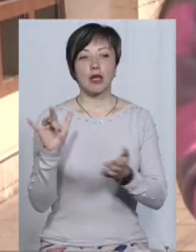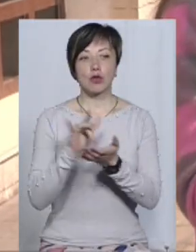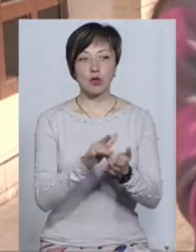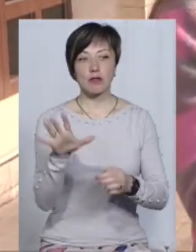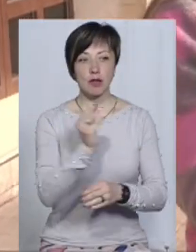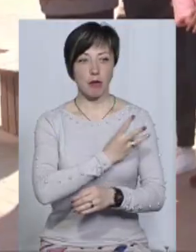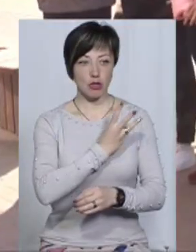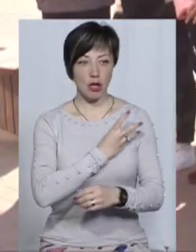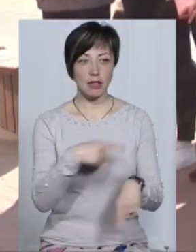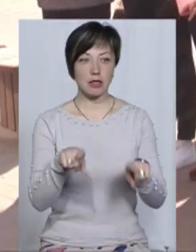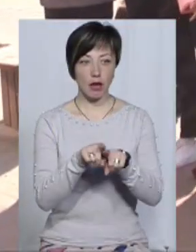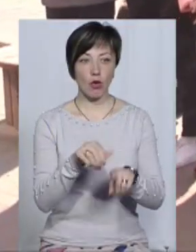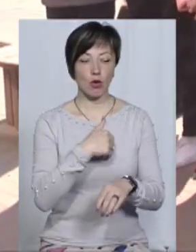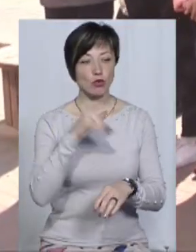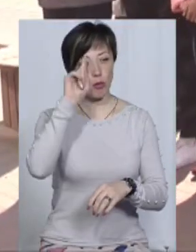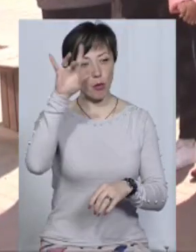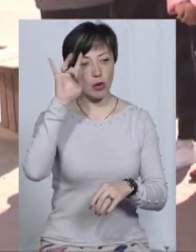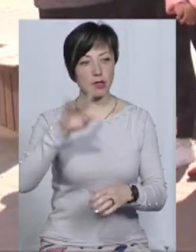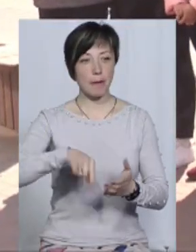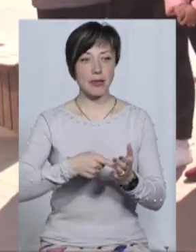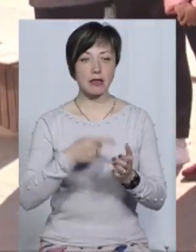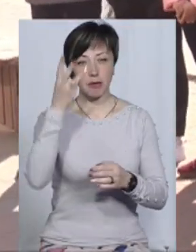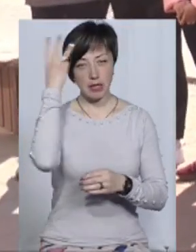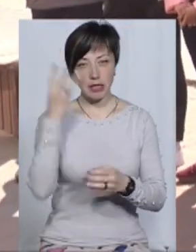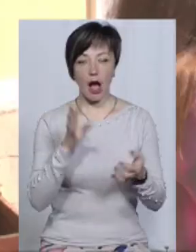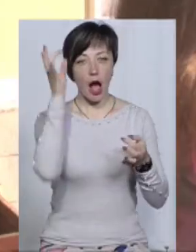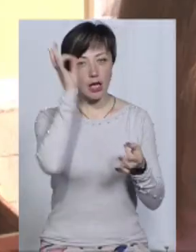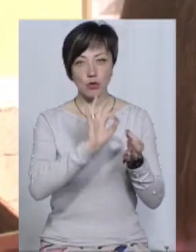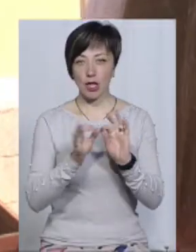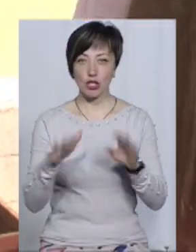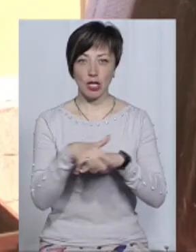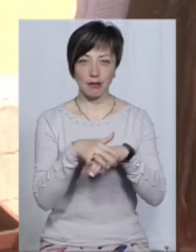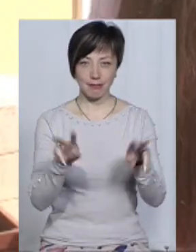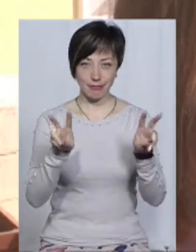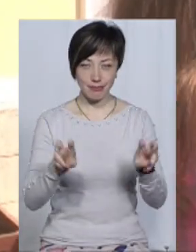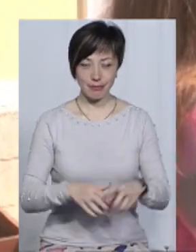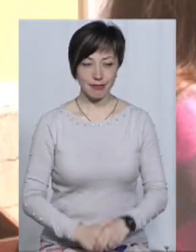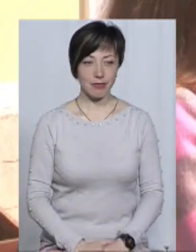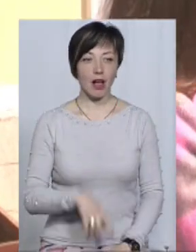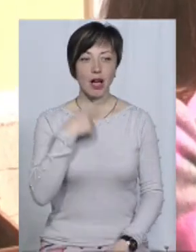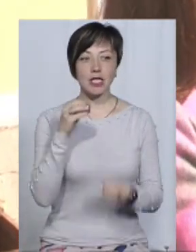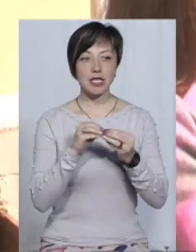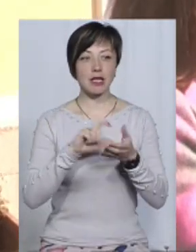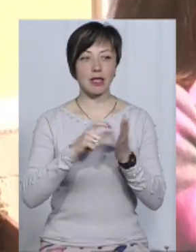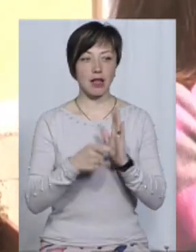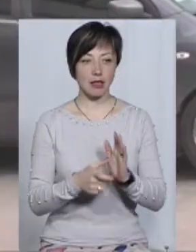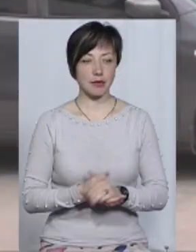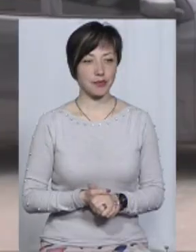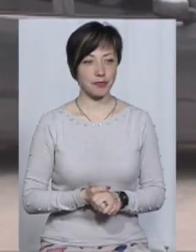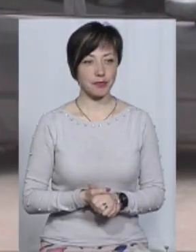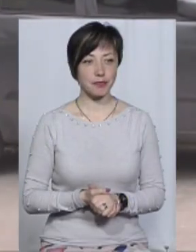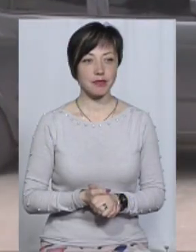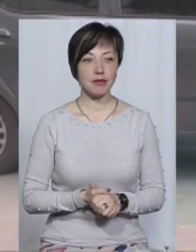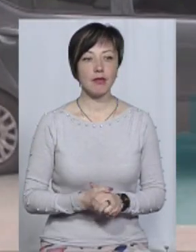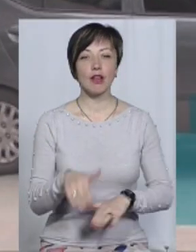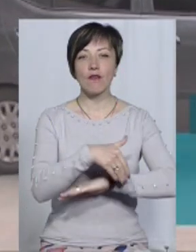усіх бажаючих. Таким чином хочуть популяризувати Хмельницький, який асоціюють лише з речовим ринком, каже десятикласниця-екскурсовод Валерія Буняк.